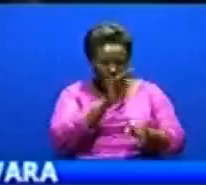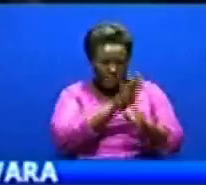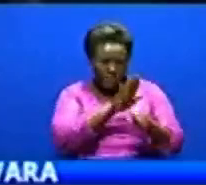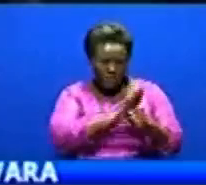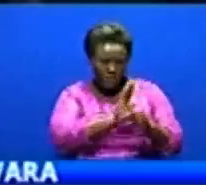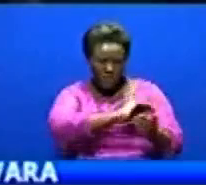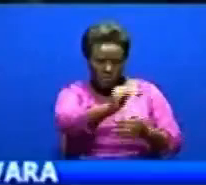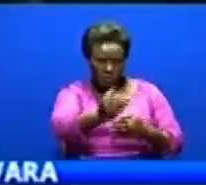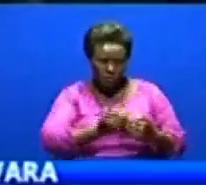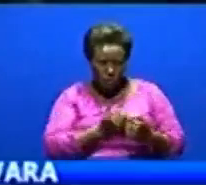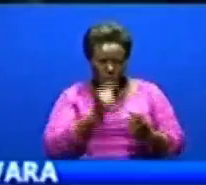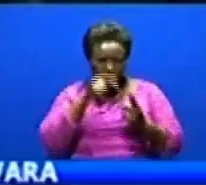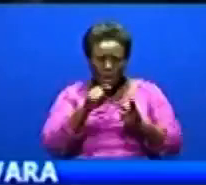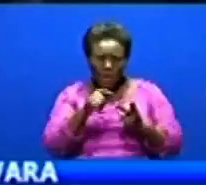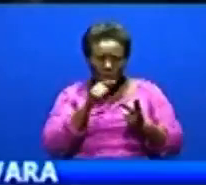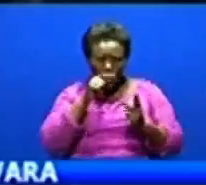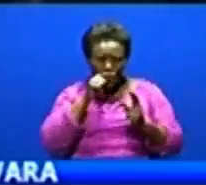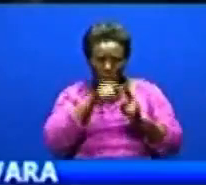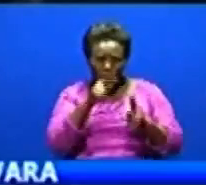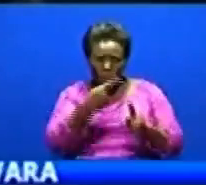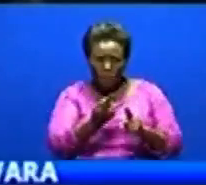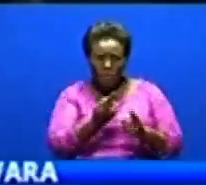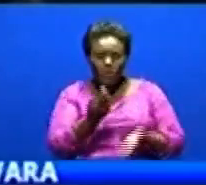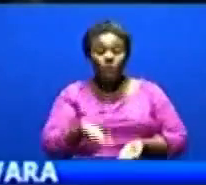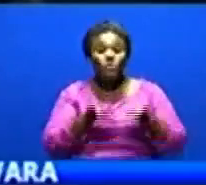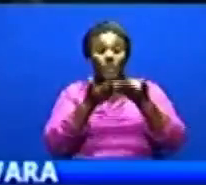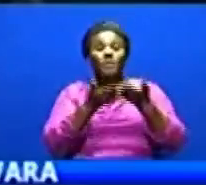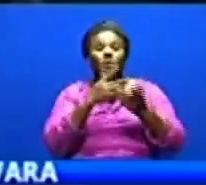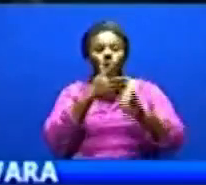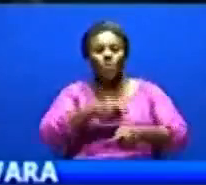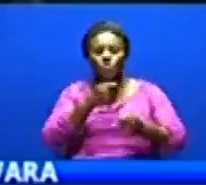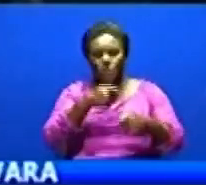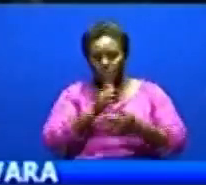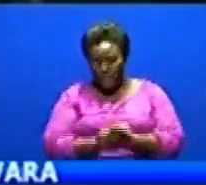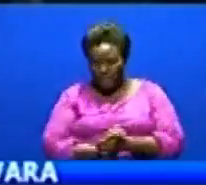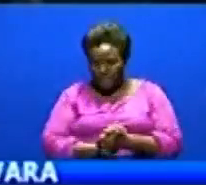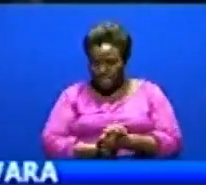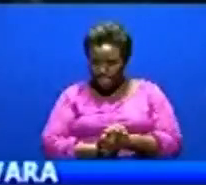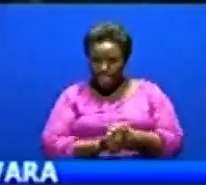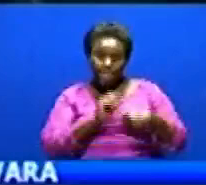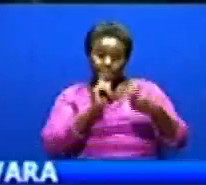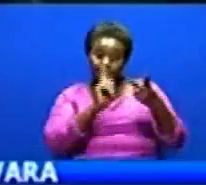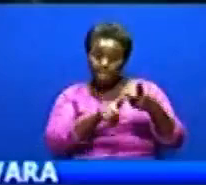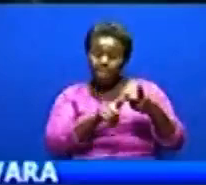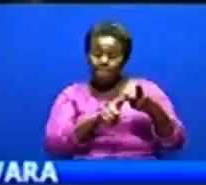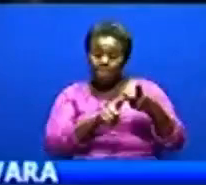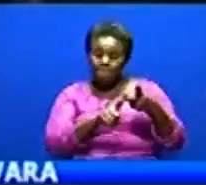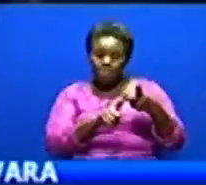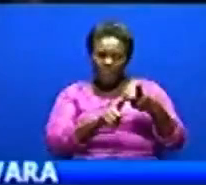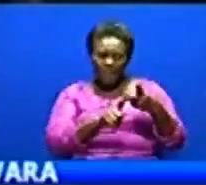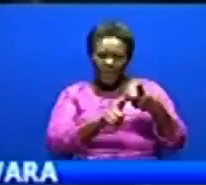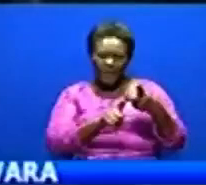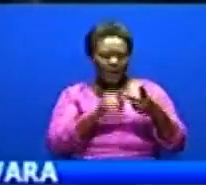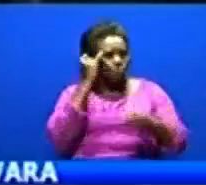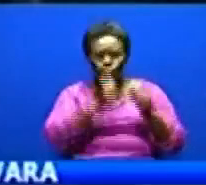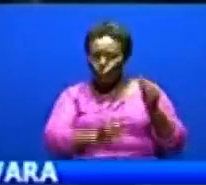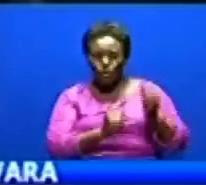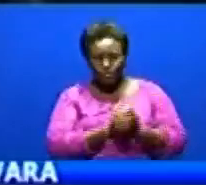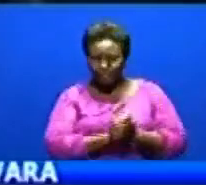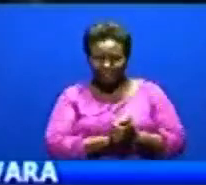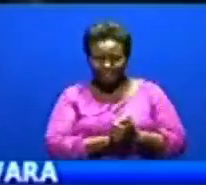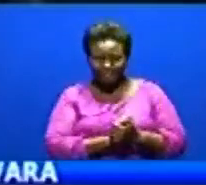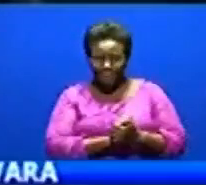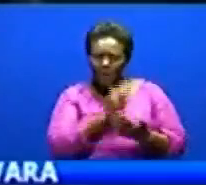mkulima inarudi. Hilo jambo zuri, kwanza nipongeze kwa hilo. Lakini pia lisishie hapo, kuna kurudi mikononi